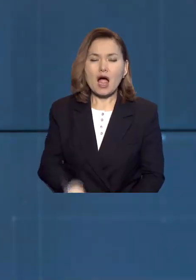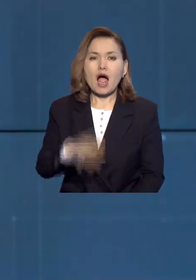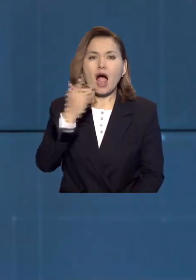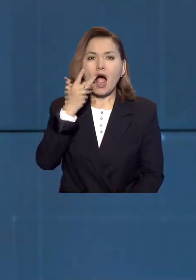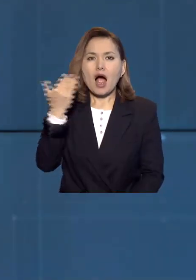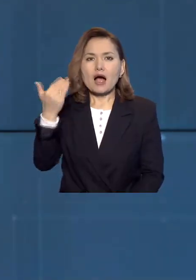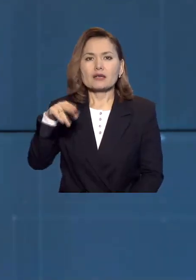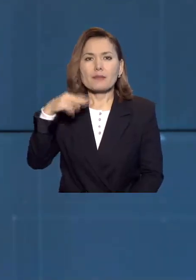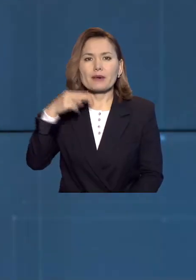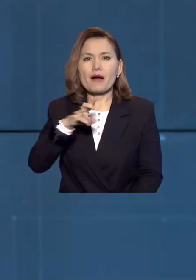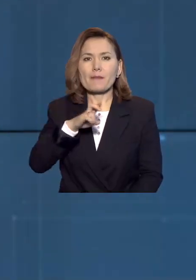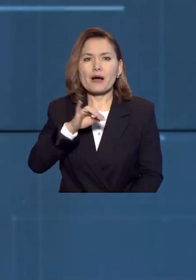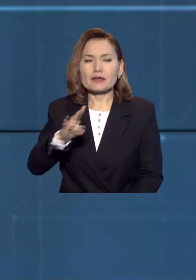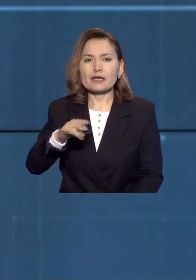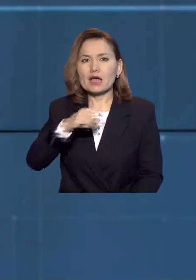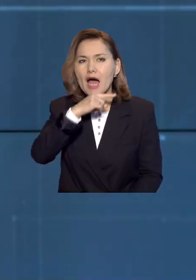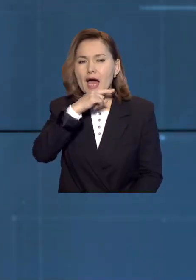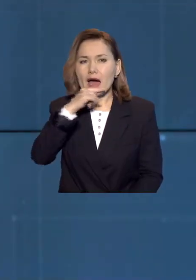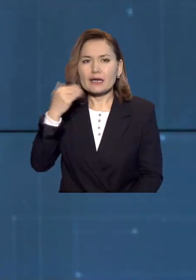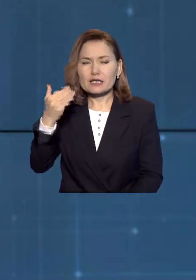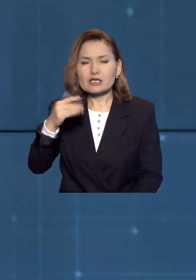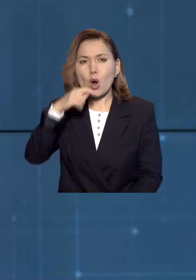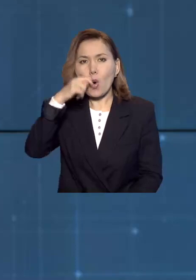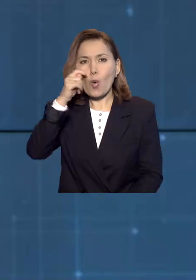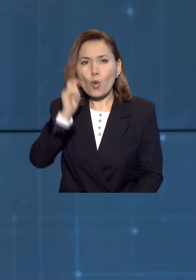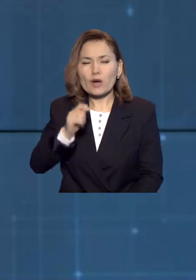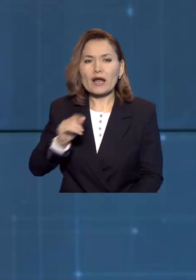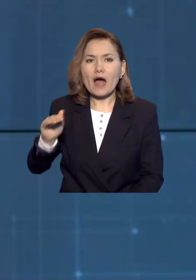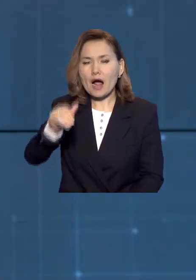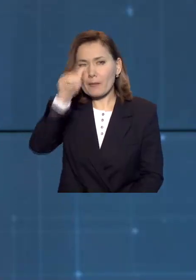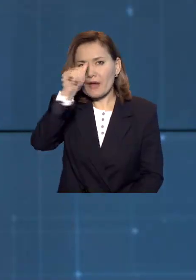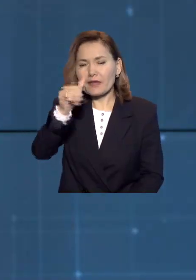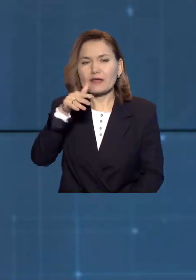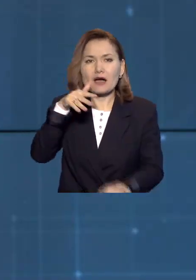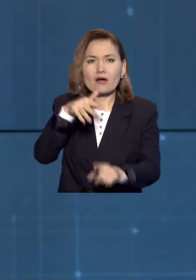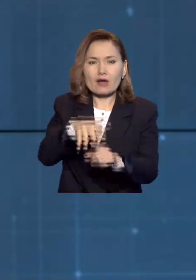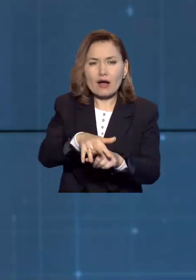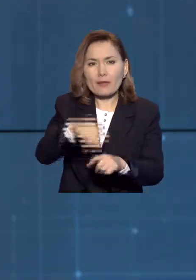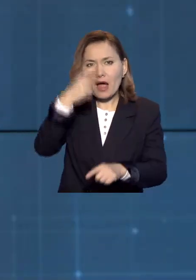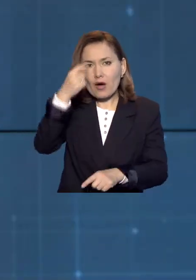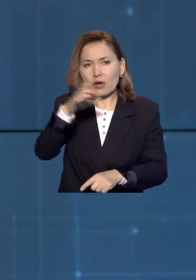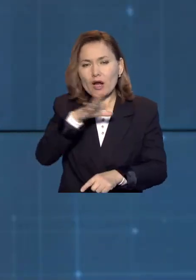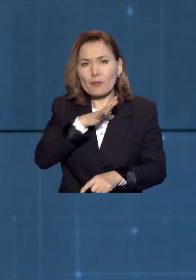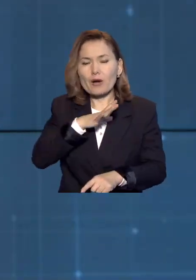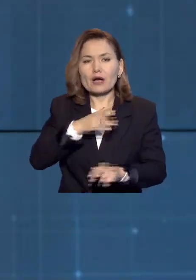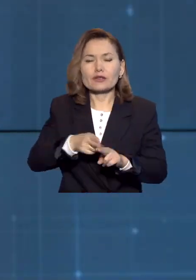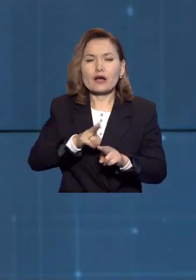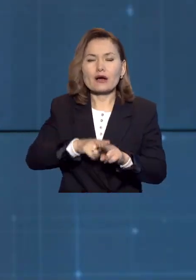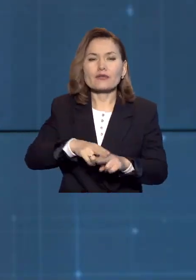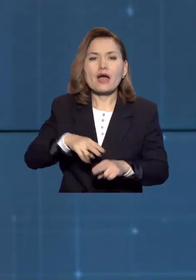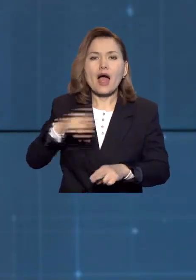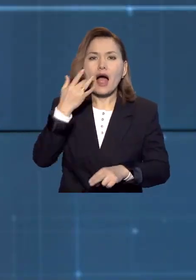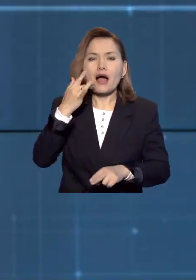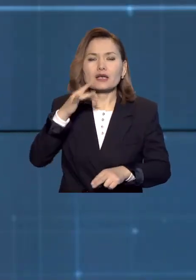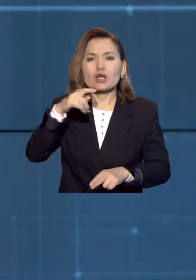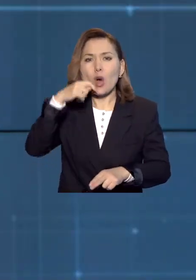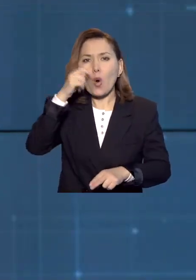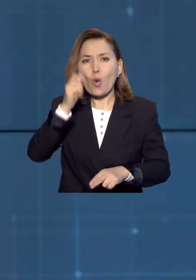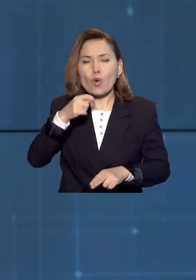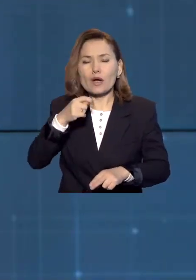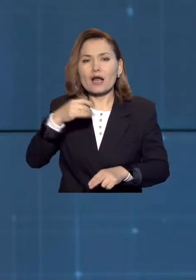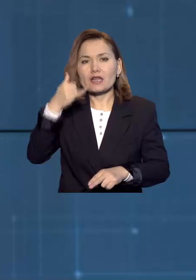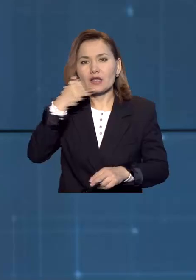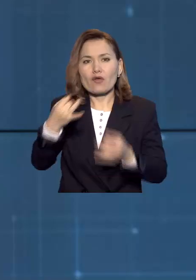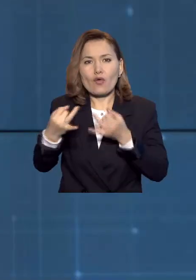АҚШ президенті Джо Байден Ресей Украинаға ақпанда басып кіру мүмкін екенін ескертті. Байден бұл туралы Украина президенті Владимир Зеленскиймен телефон